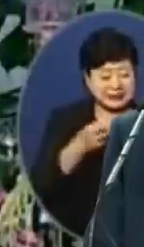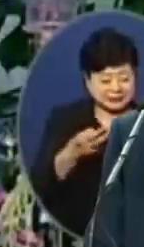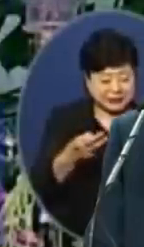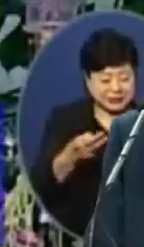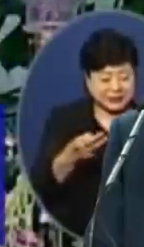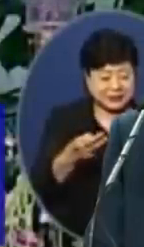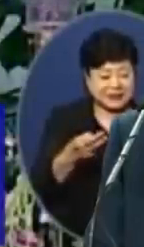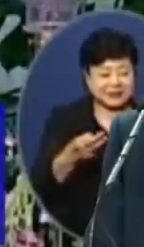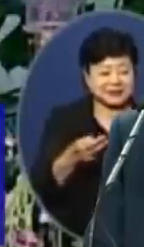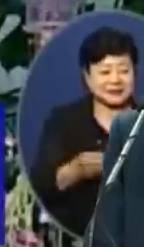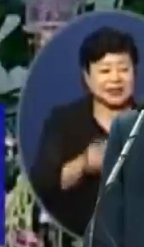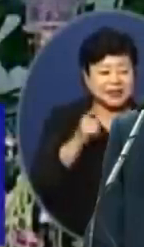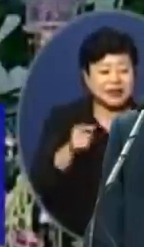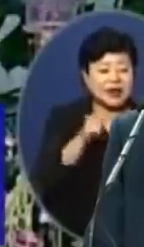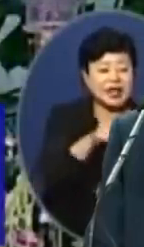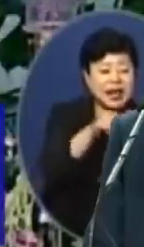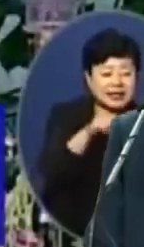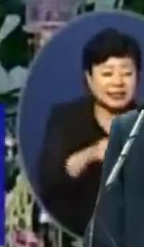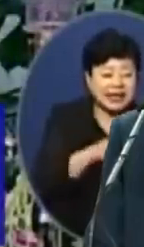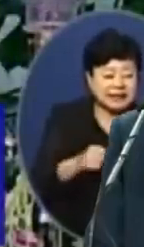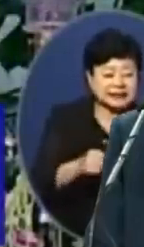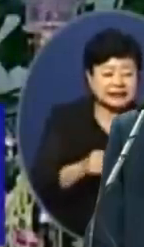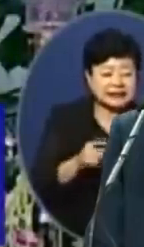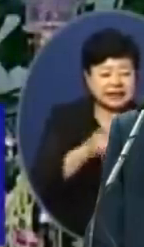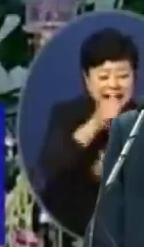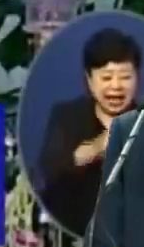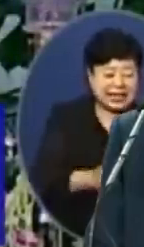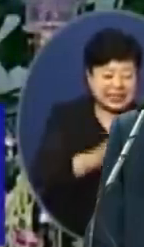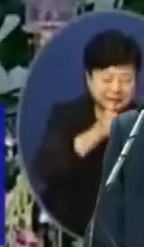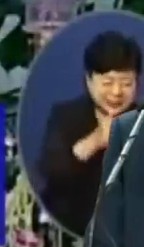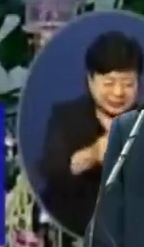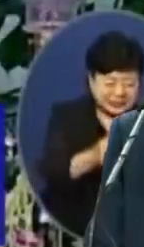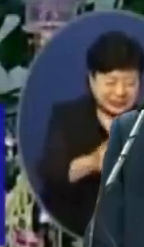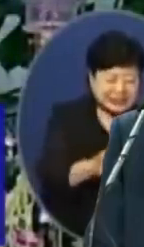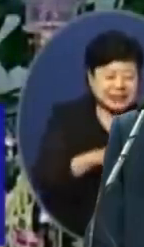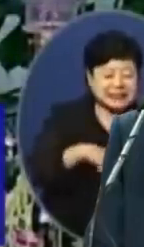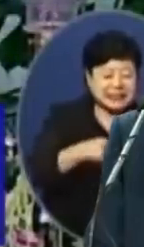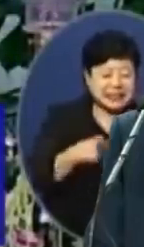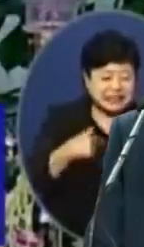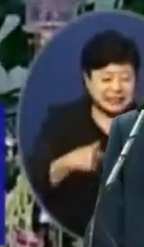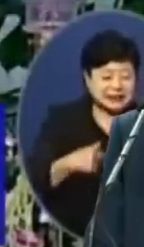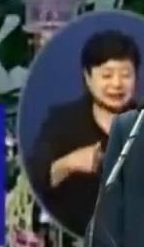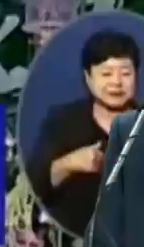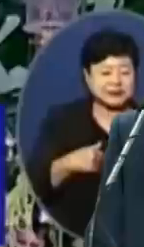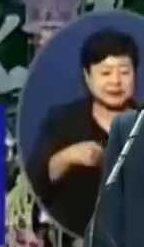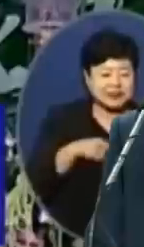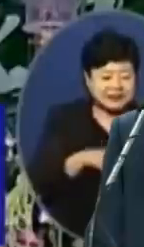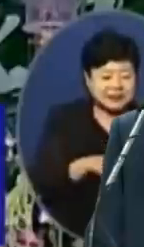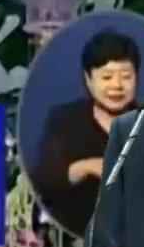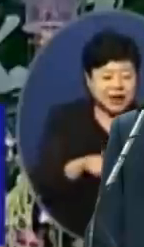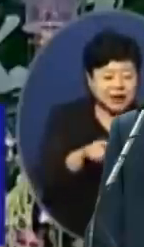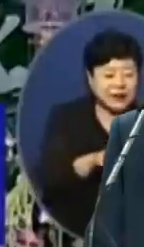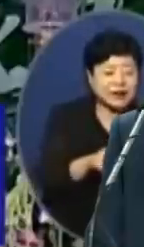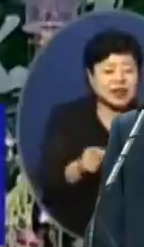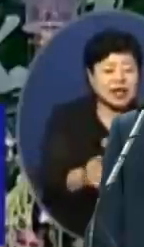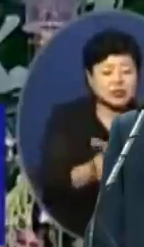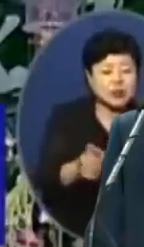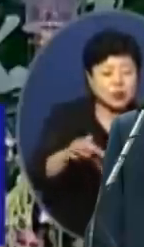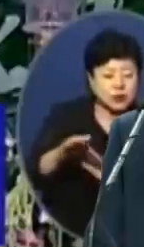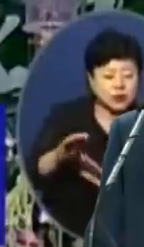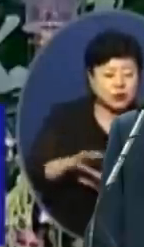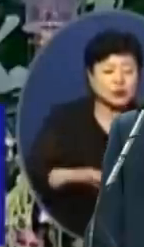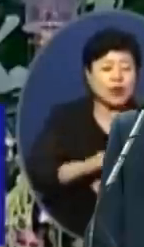다 같이 한번 읽어보십시다. 너희 안에서 행하시는 이는 하나님이시니 자기의 기쁘신 뜻을 위하여